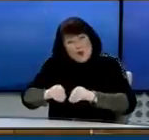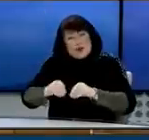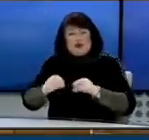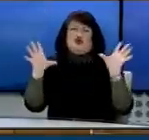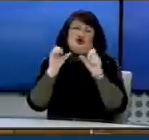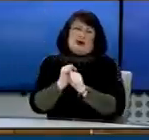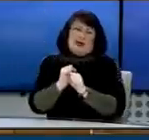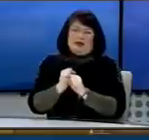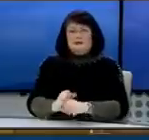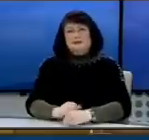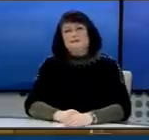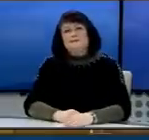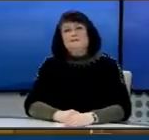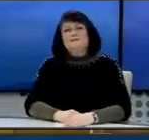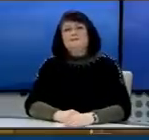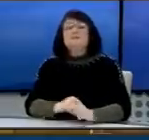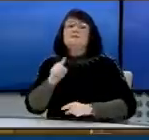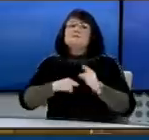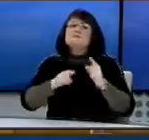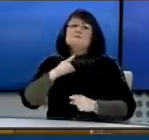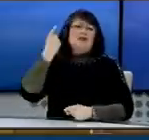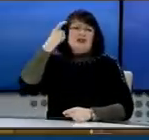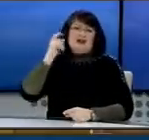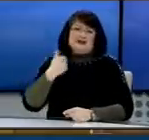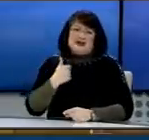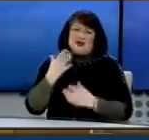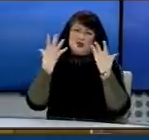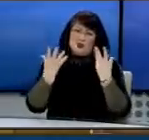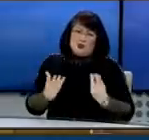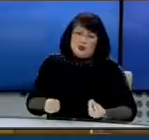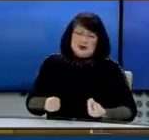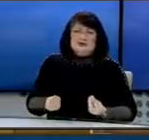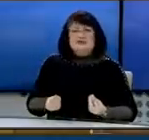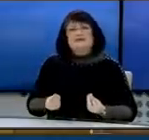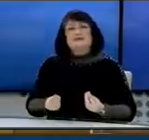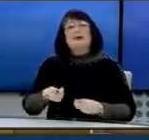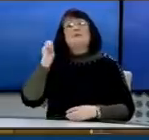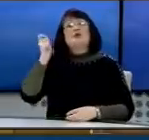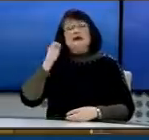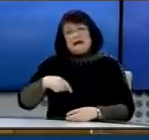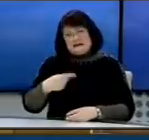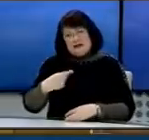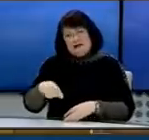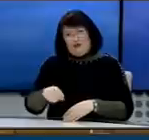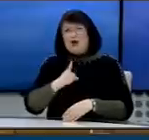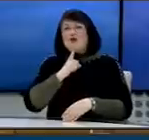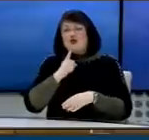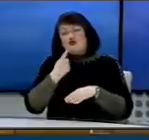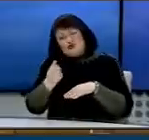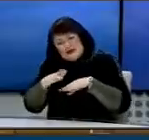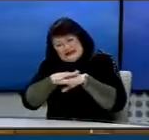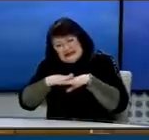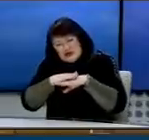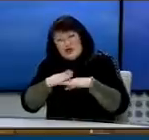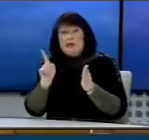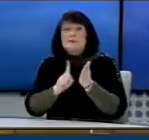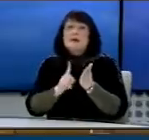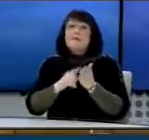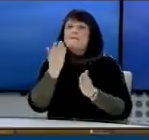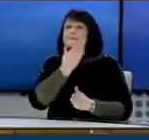Όσοι ξέρετε δεν είναι συνηθισμένοι σε τέτοιες πολιτικές συμπεριφορές, θα πρέπει να